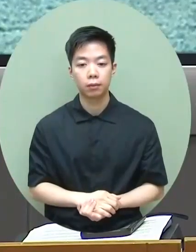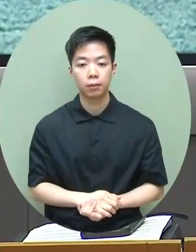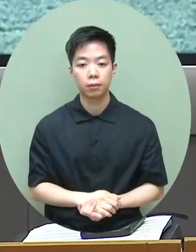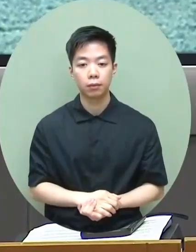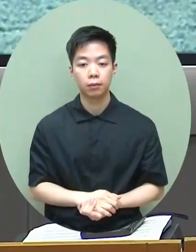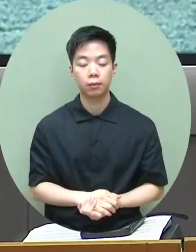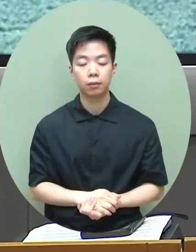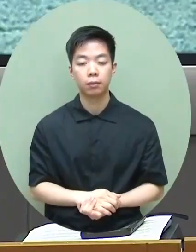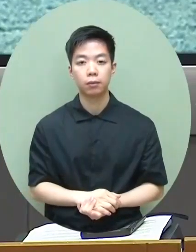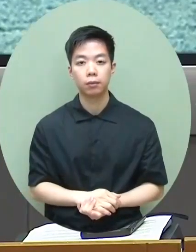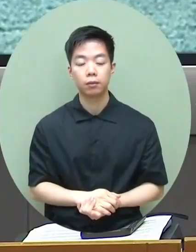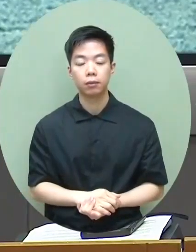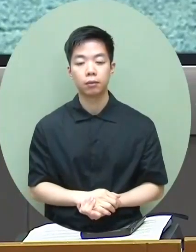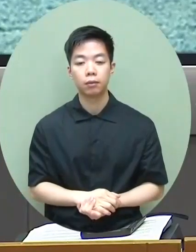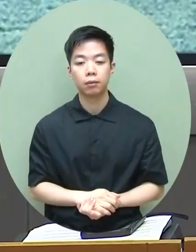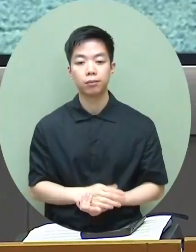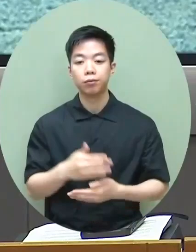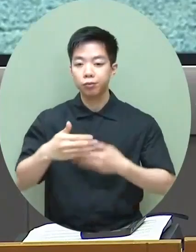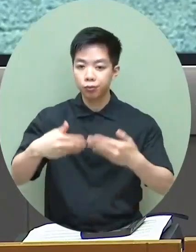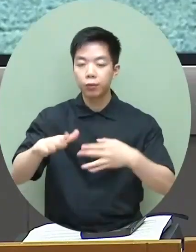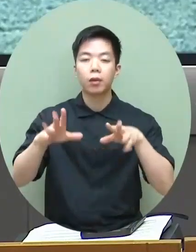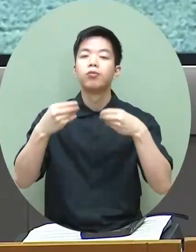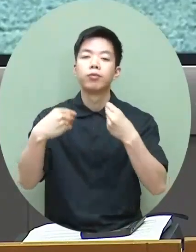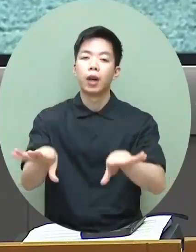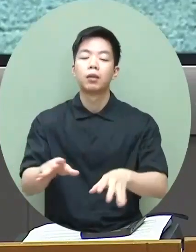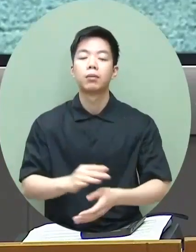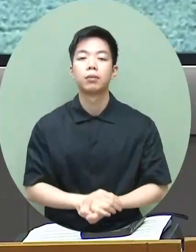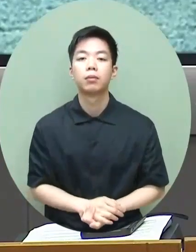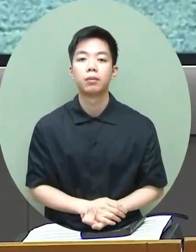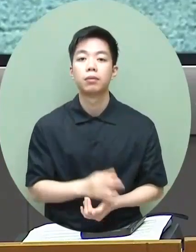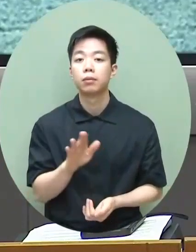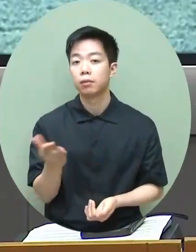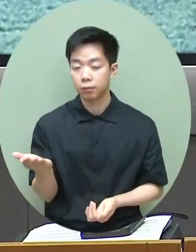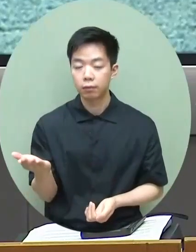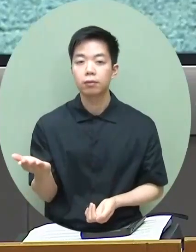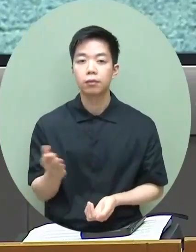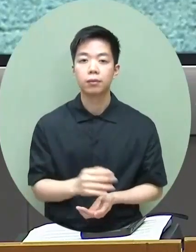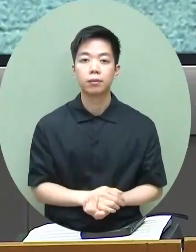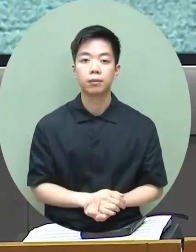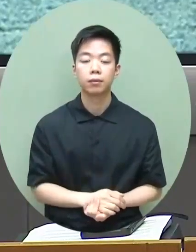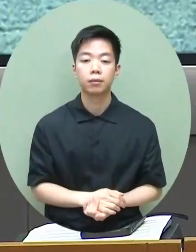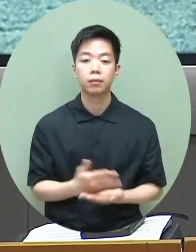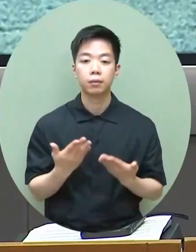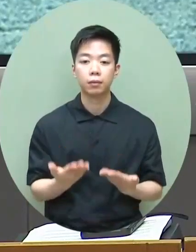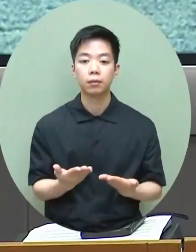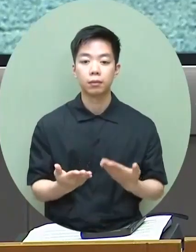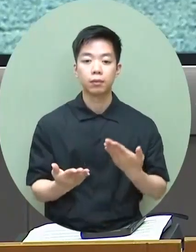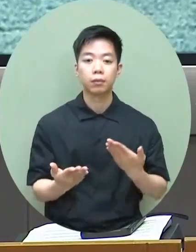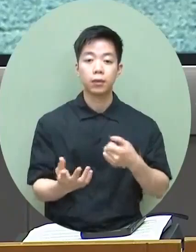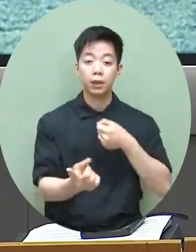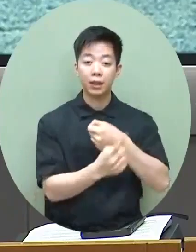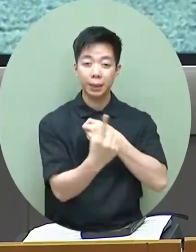檢測陰性的了。咁但係當然我哋佢而家喺第十二日嘅喺我哋